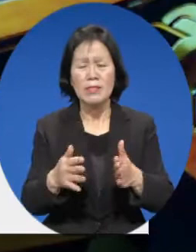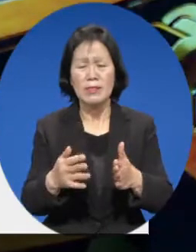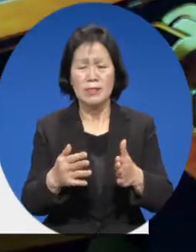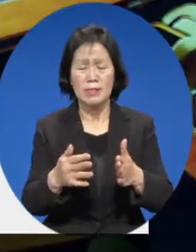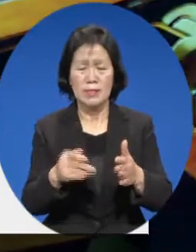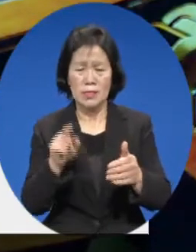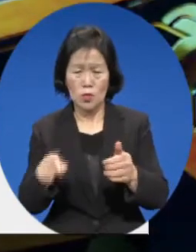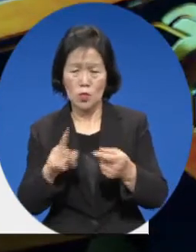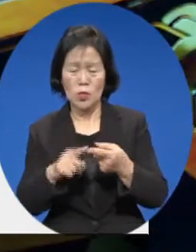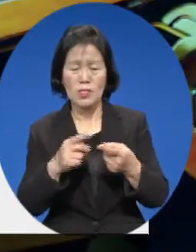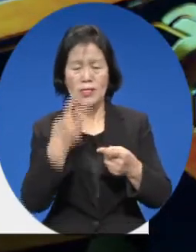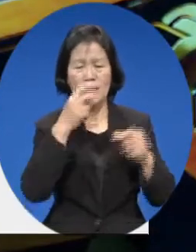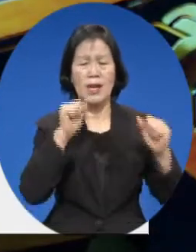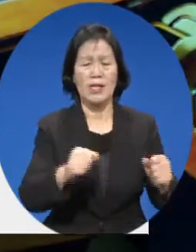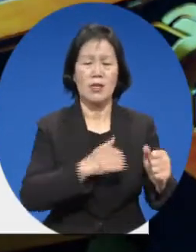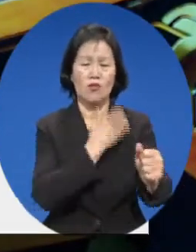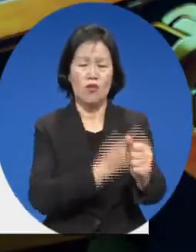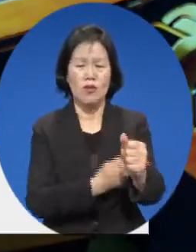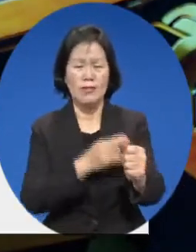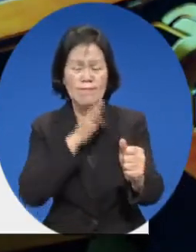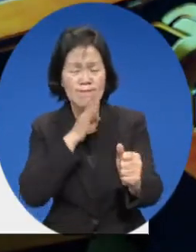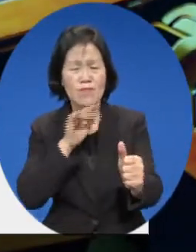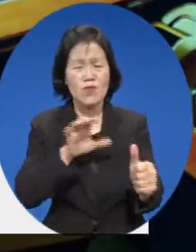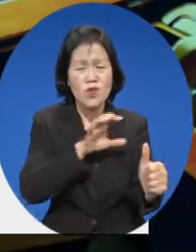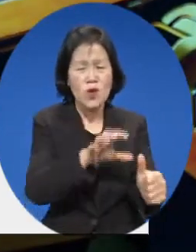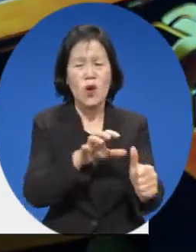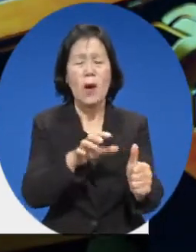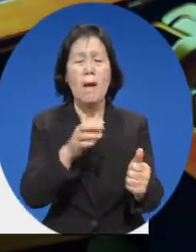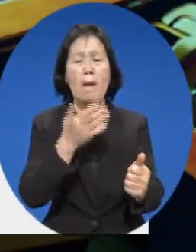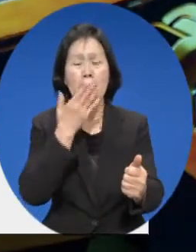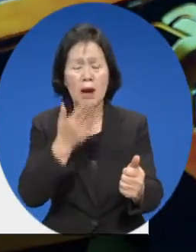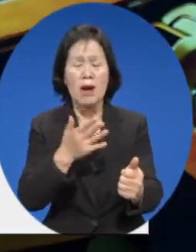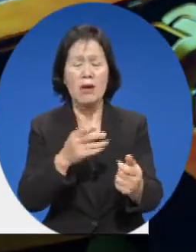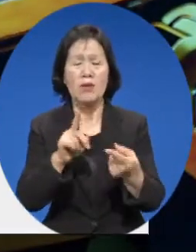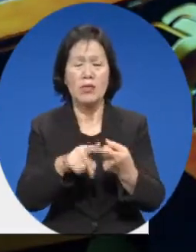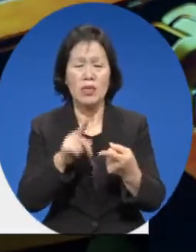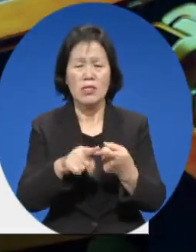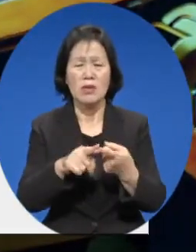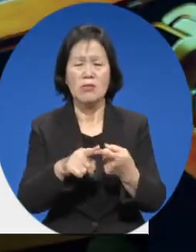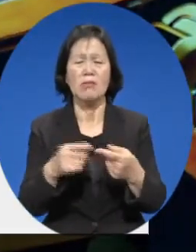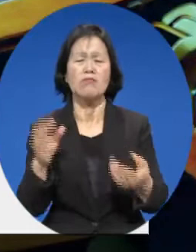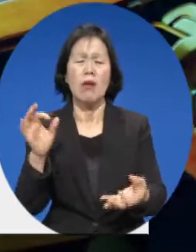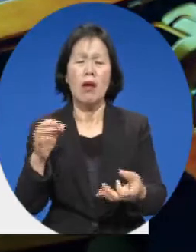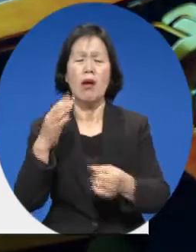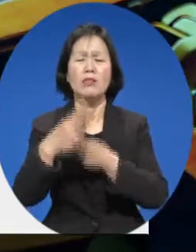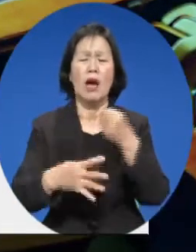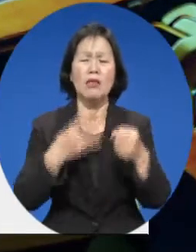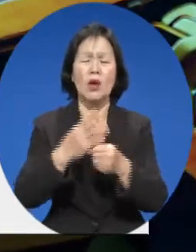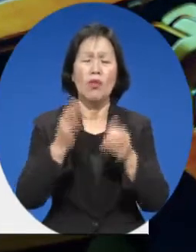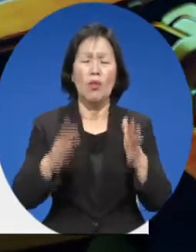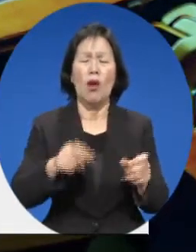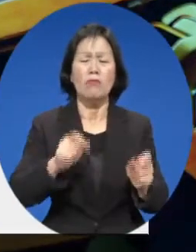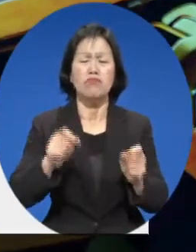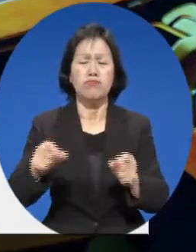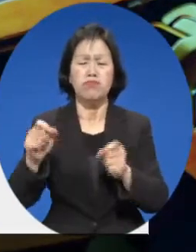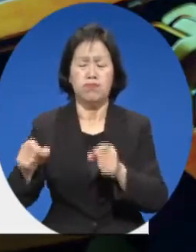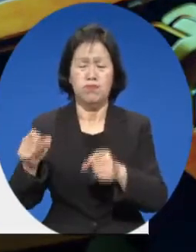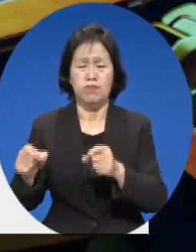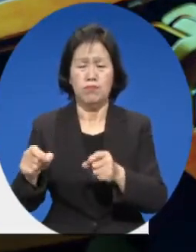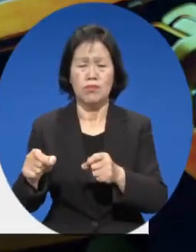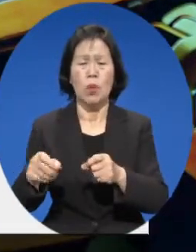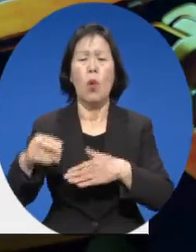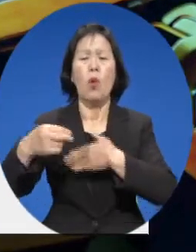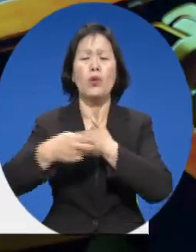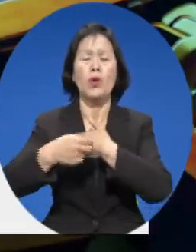제아 즉 실질적으로 통제할 수 있는 제도에 대해서는 손도 꺼짐 4년 동안 선임하지 않고 있으면서 그럼 오히려 거